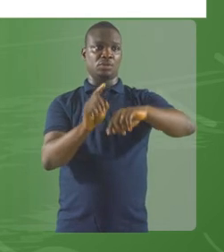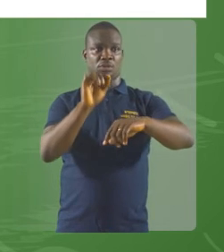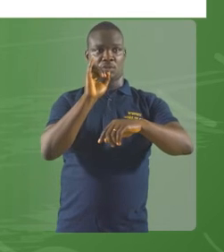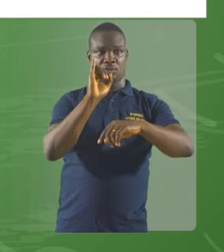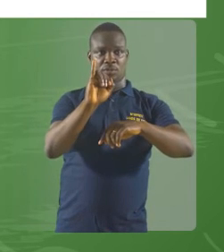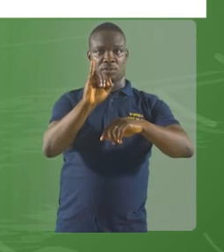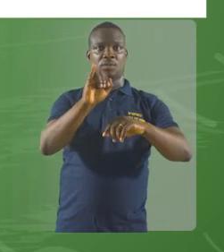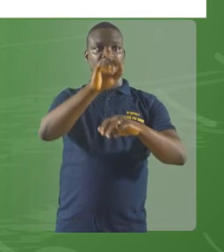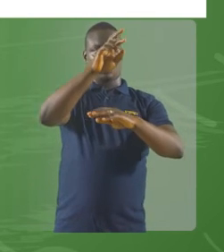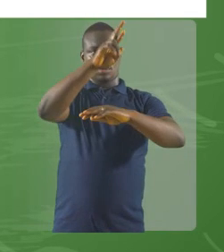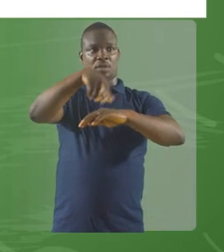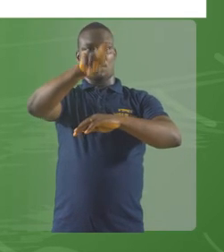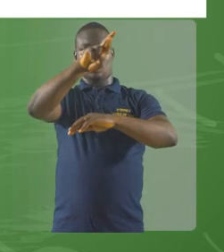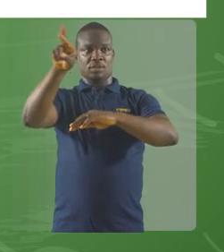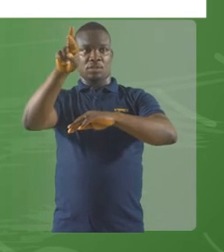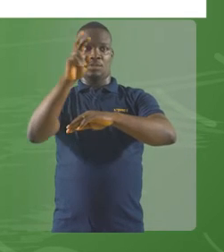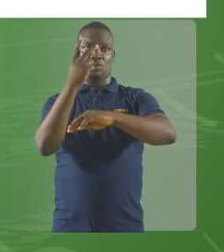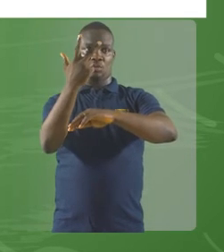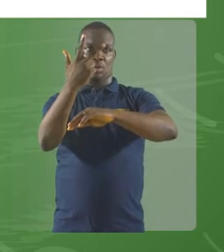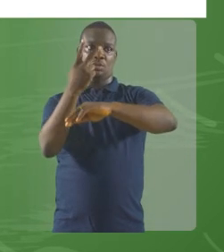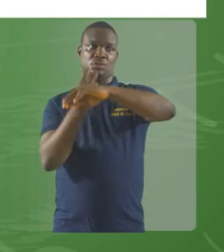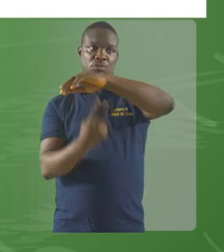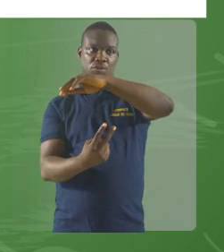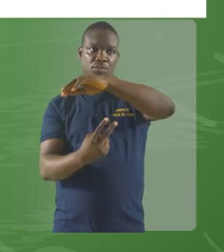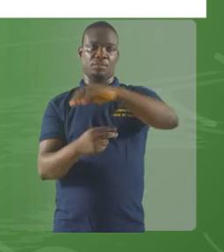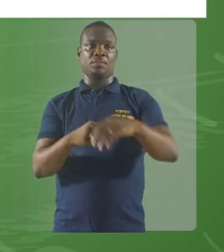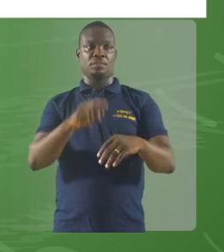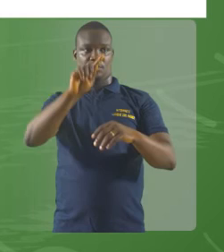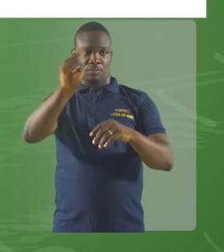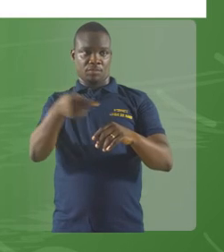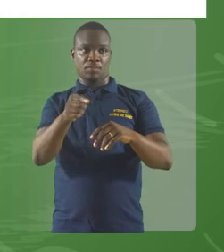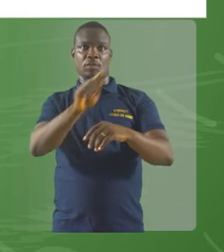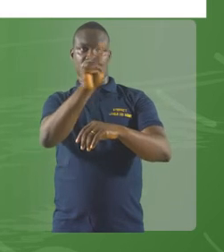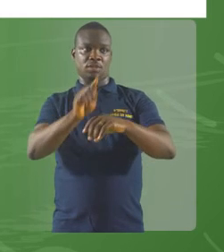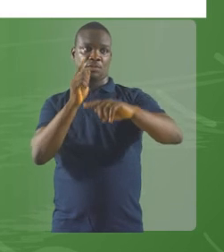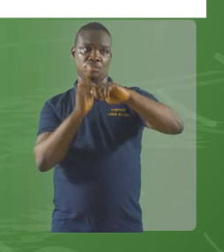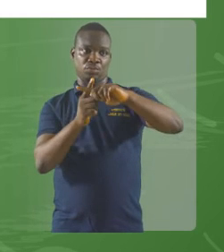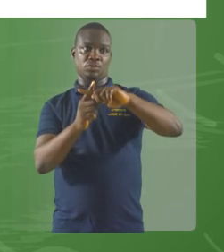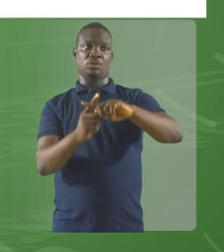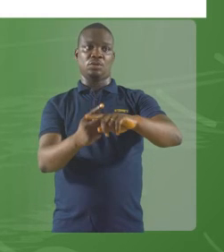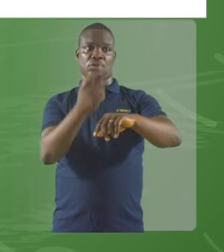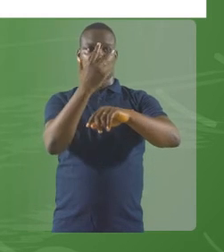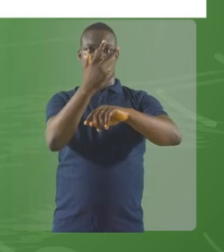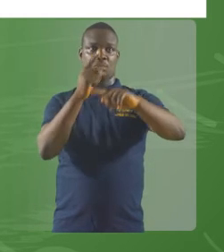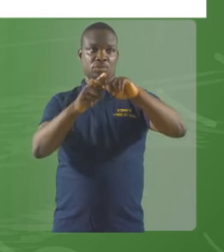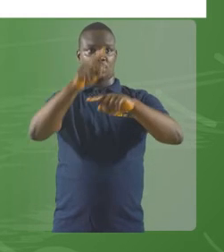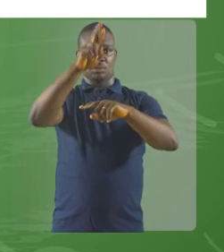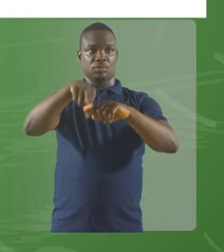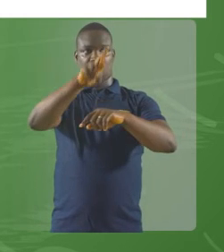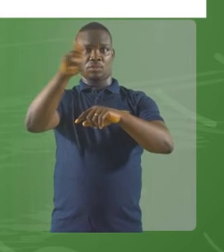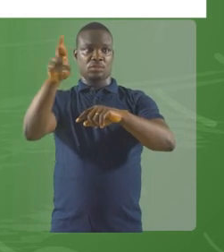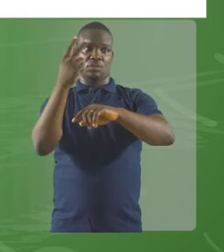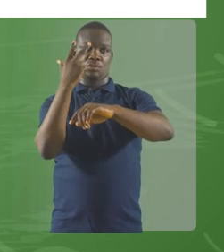Z plus racine de 3 plus 3 sur 2